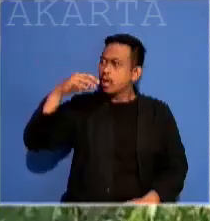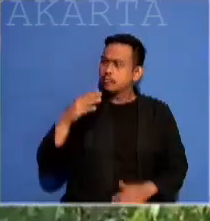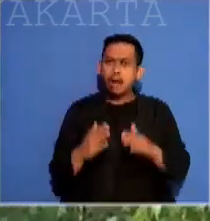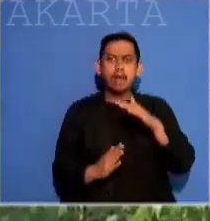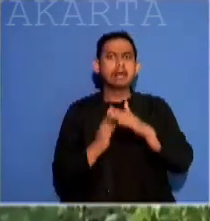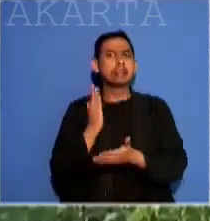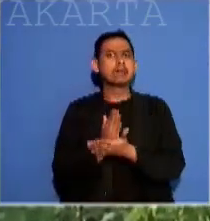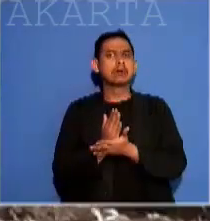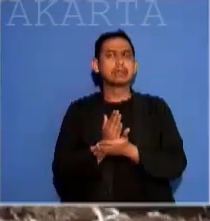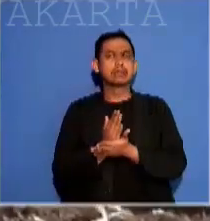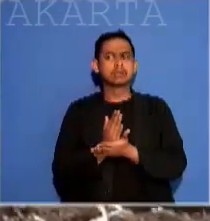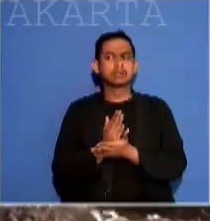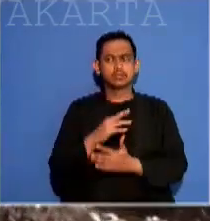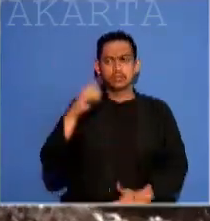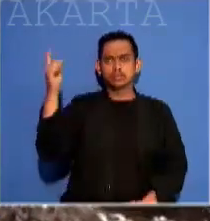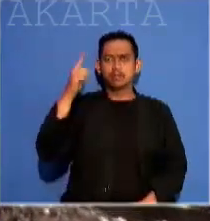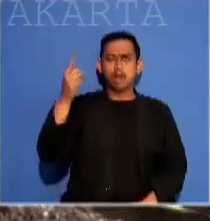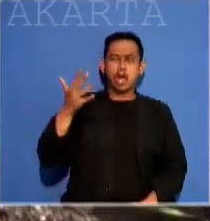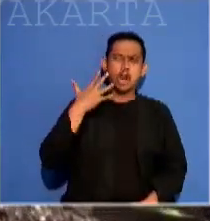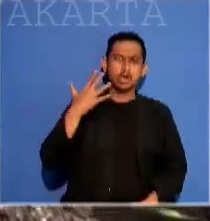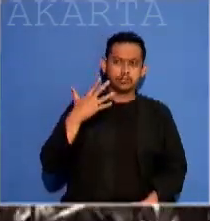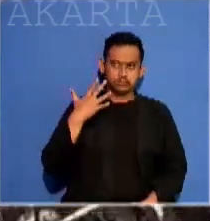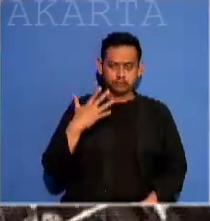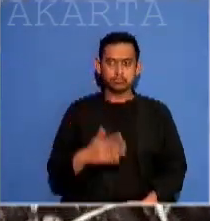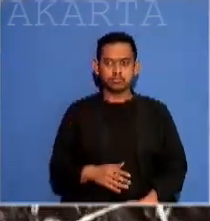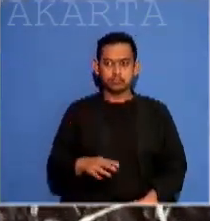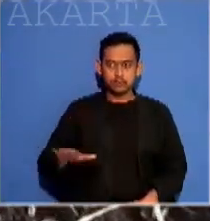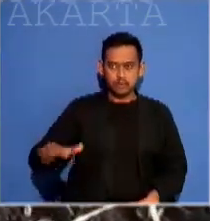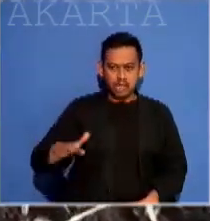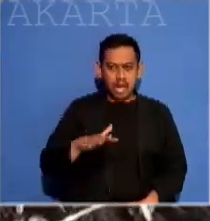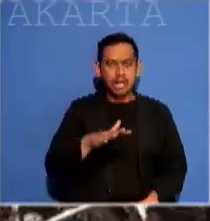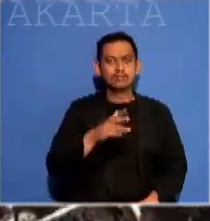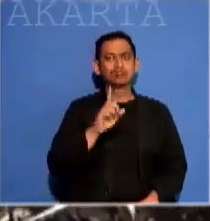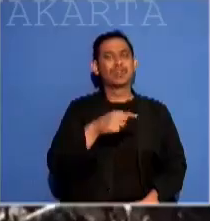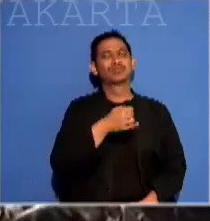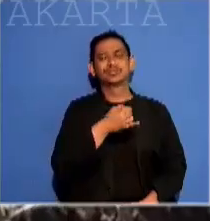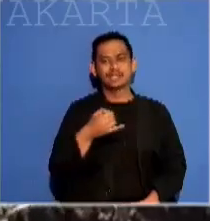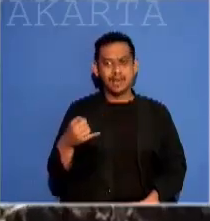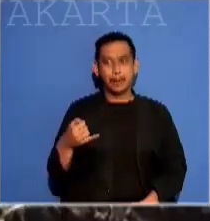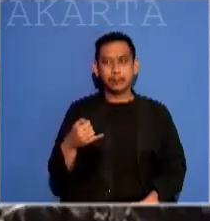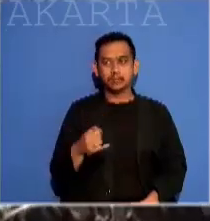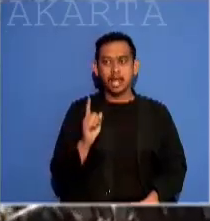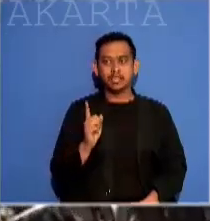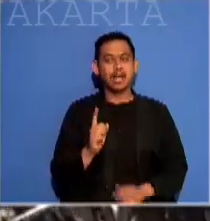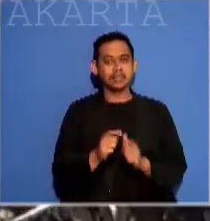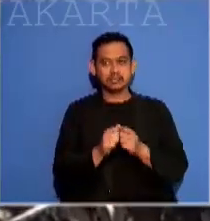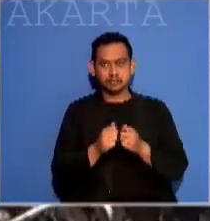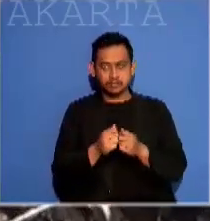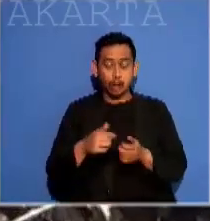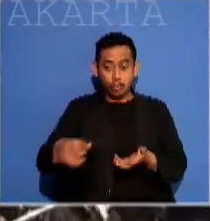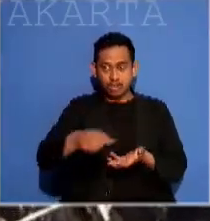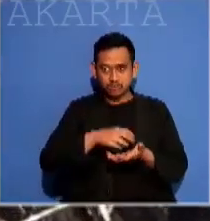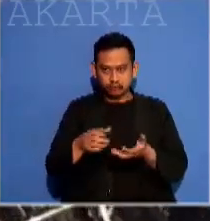kirang gunggungipun kangge nyekapi kapetan irigasi taneman kacang. Kepara taneman kacang ingkang dereng panen sak menika